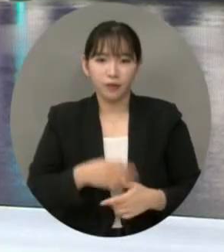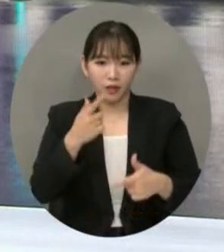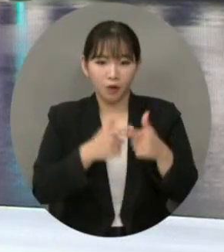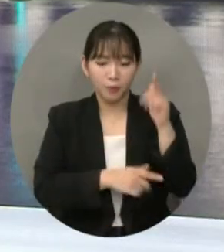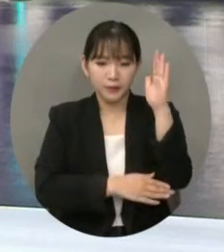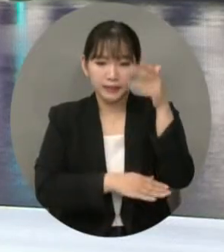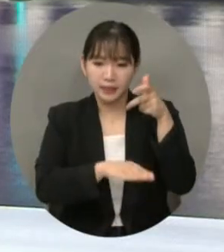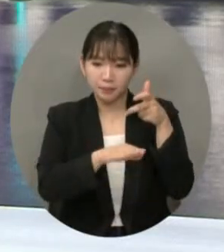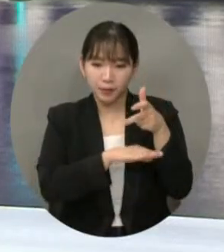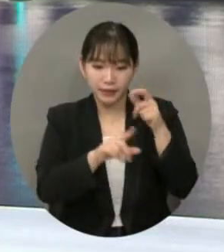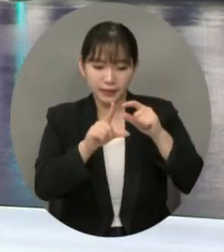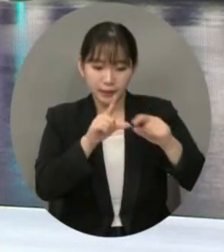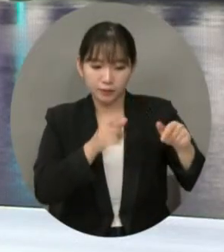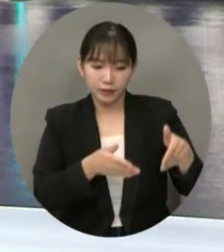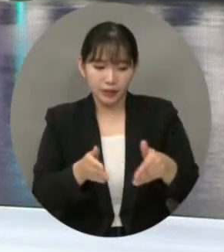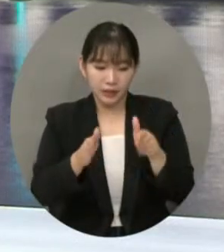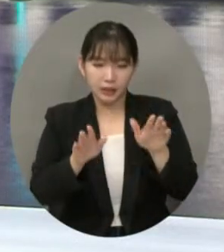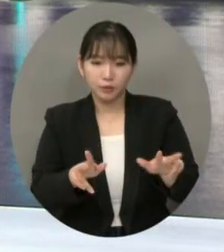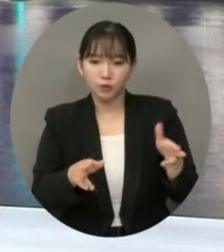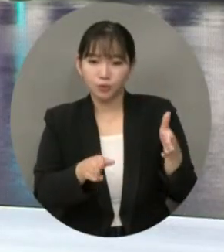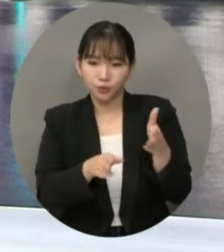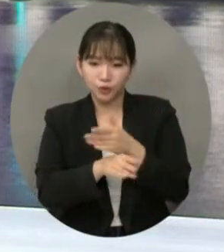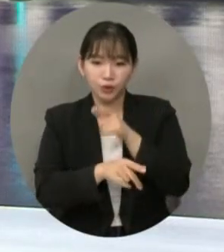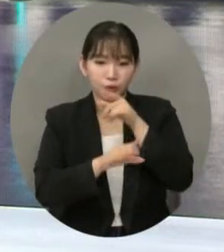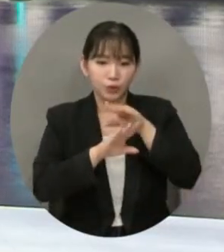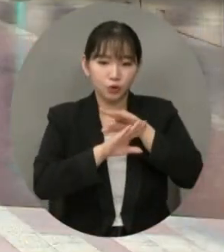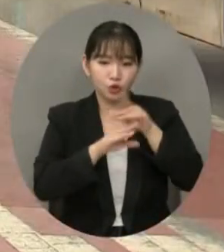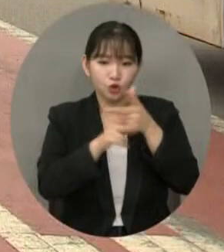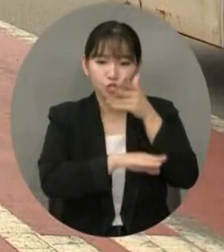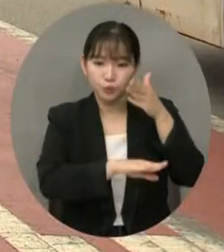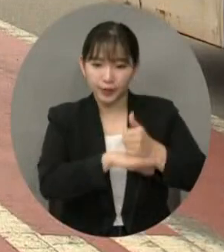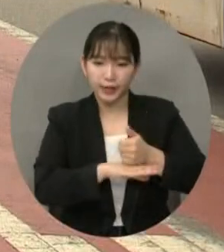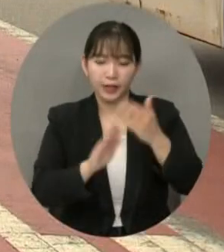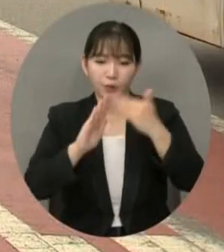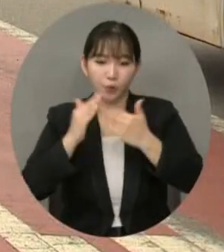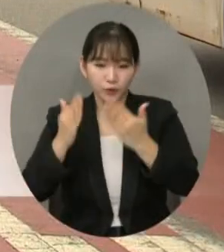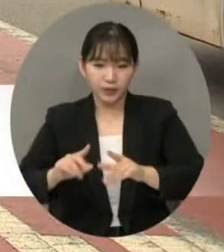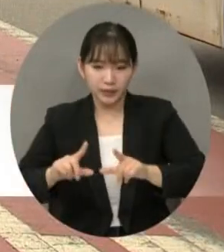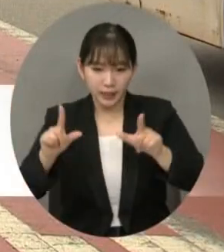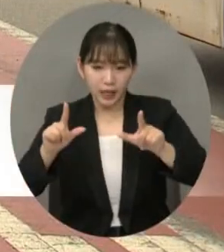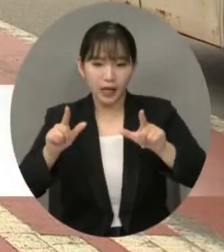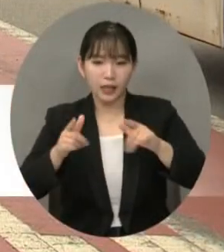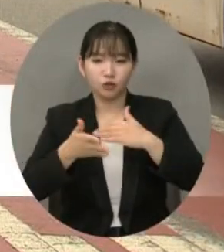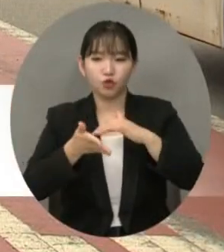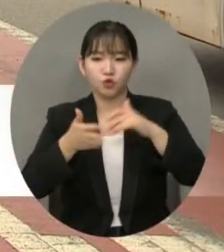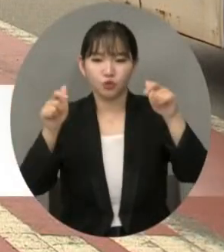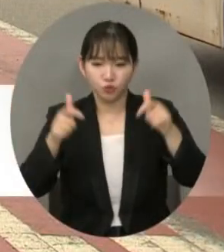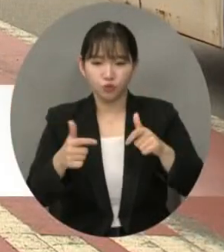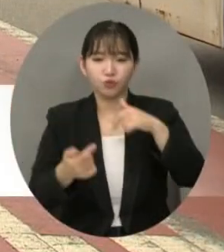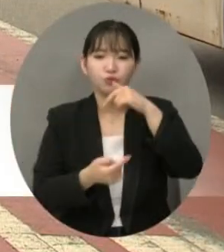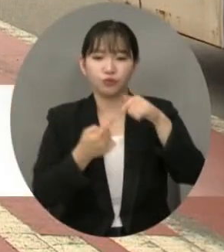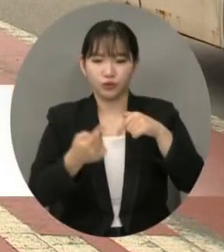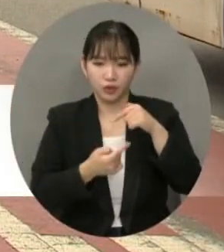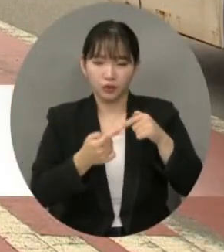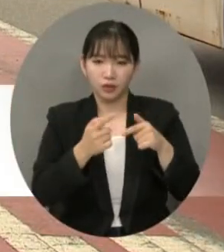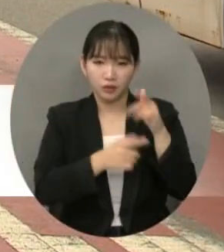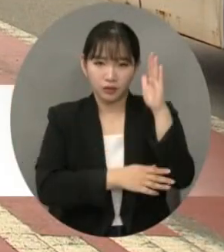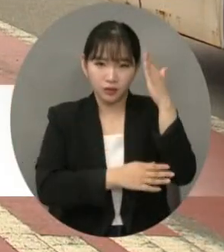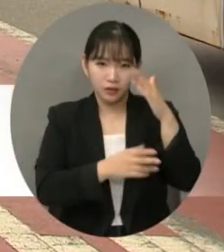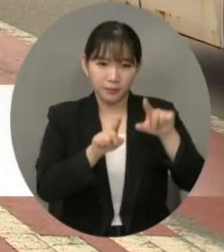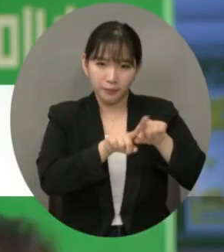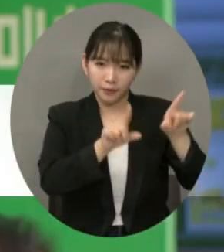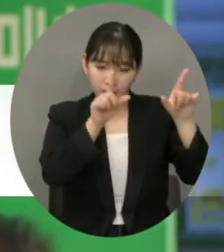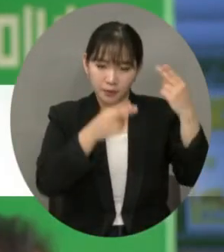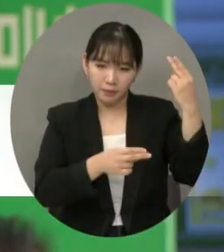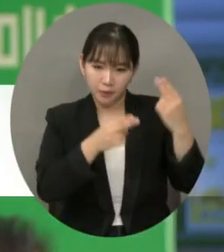목포 시내버스 일부 노선이 이번 주부터 토요일과 일요일, 공휴일에 감차 운행됩니다. 목포시는 평일과